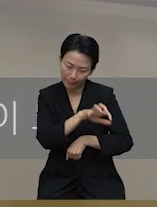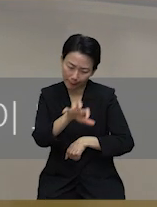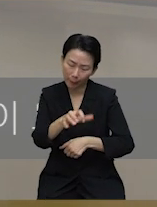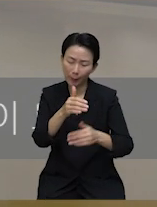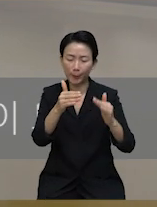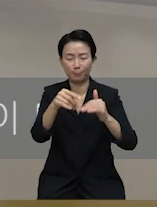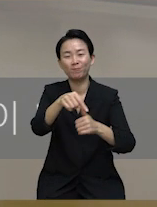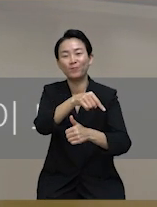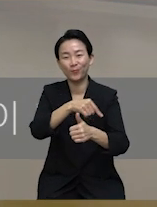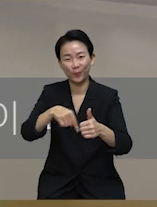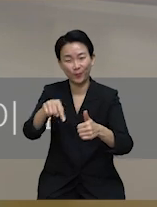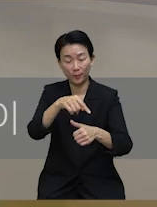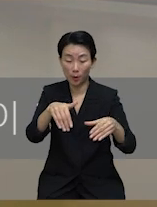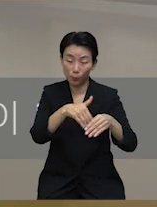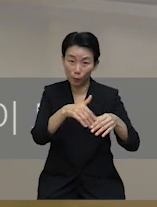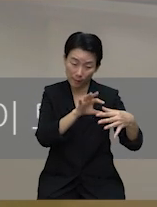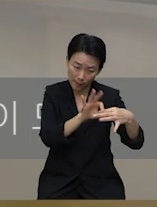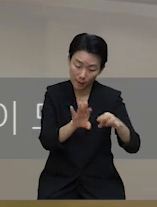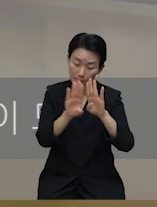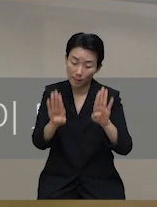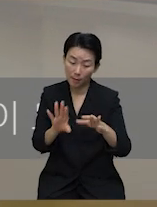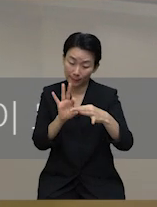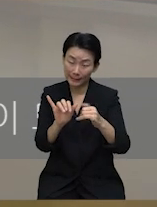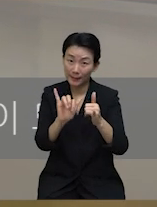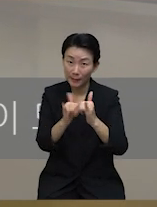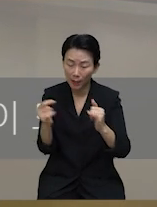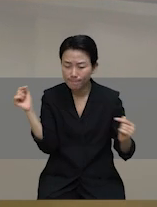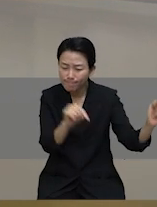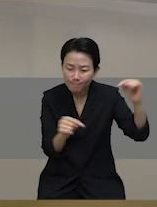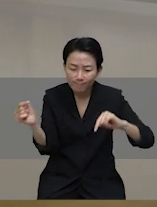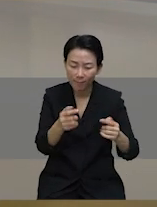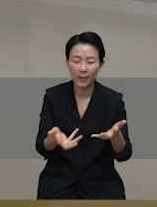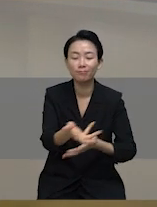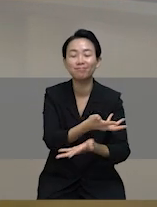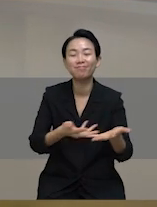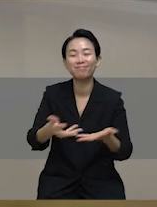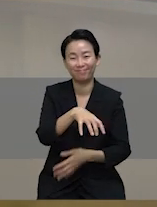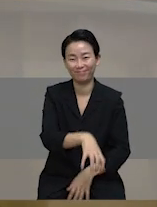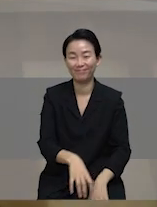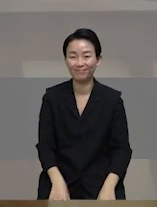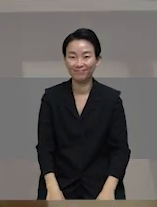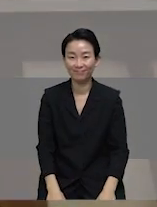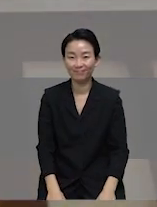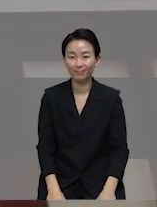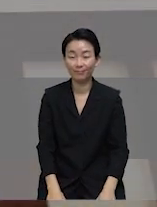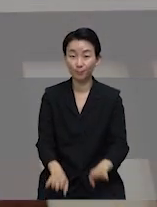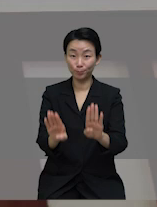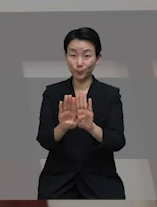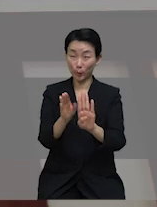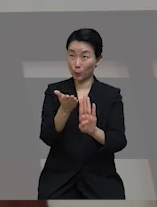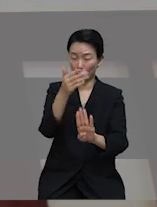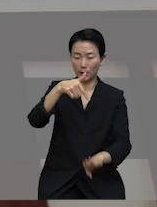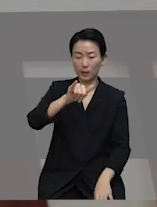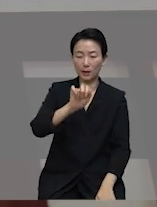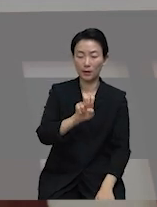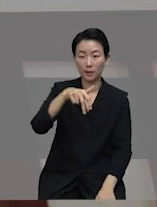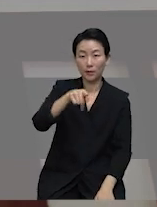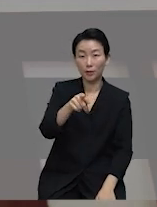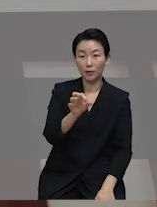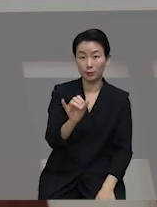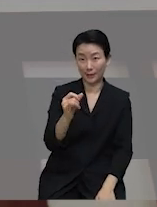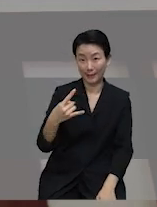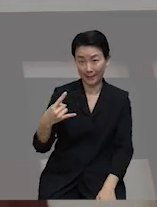깃든 이곳에 많은 문학계, 박물관계 사람들이 모여 교류를 했다고 합니다. 또 문